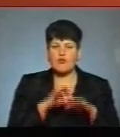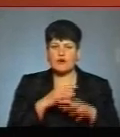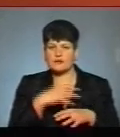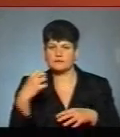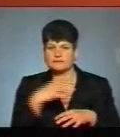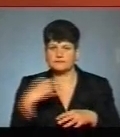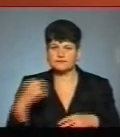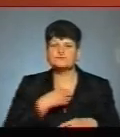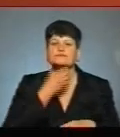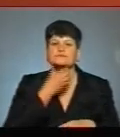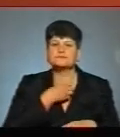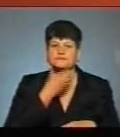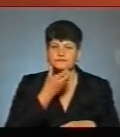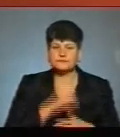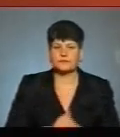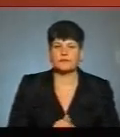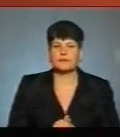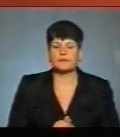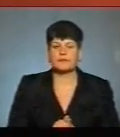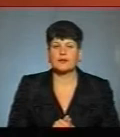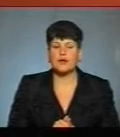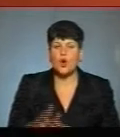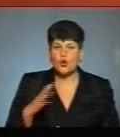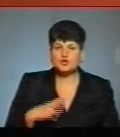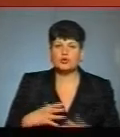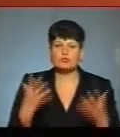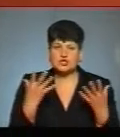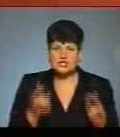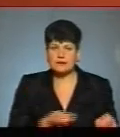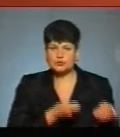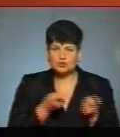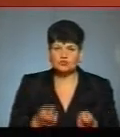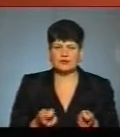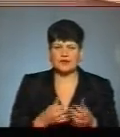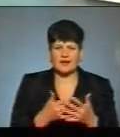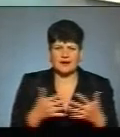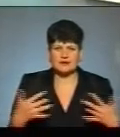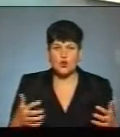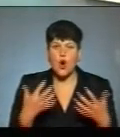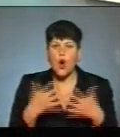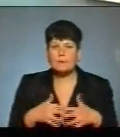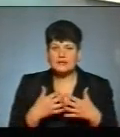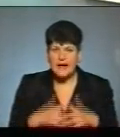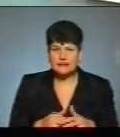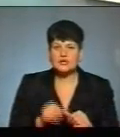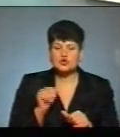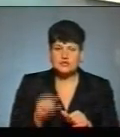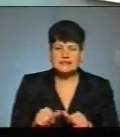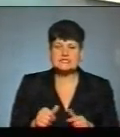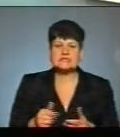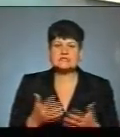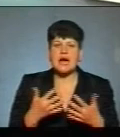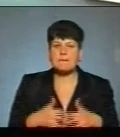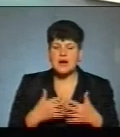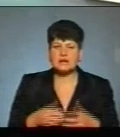трахеобронхіального дерева. Ось. І очікуємо ще поступлення ряд іншого обладнання, зокрема це апарати штучної